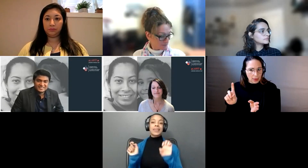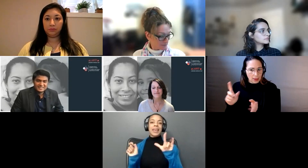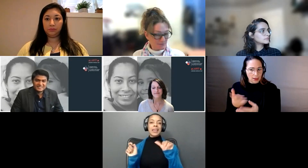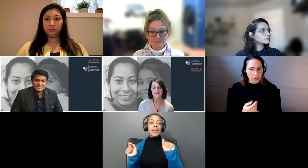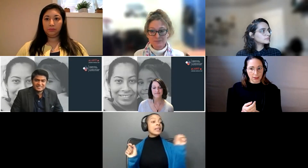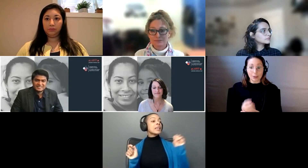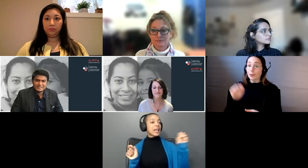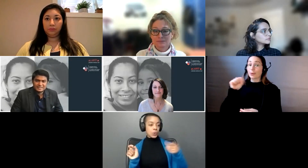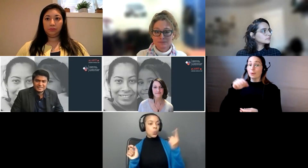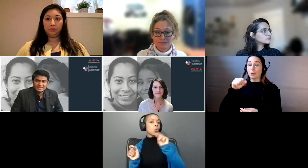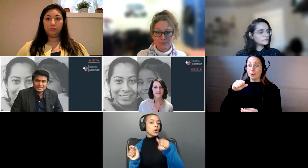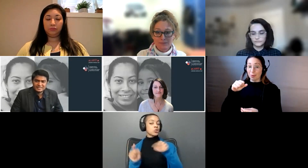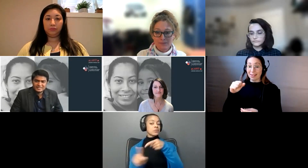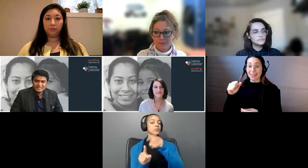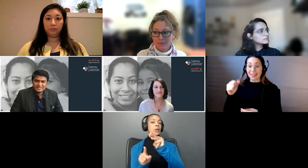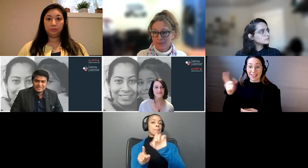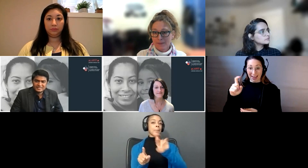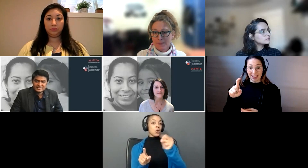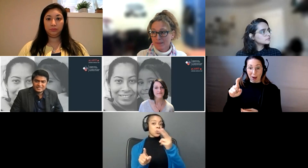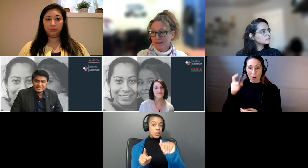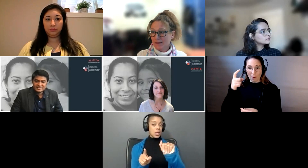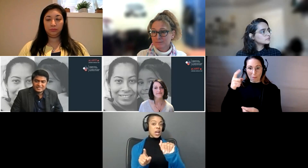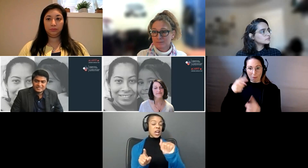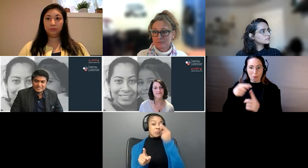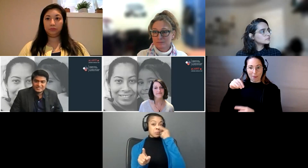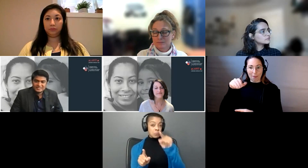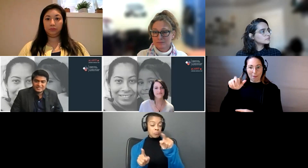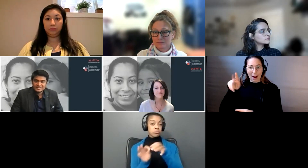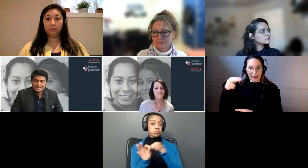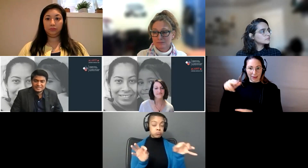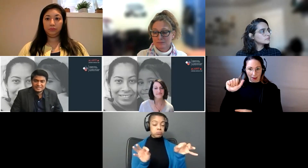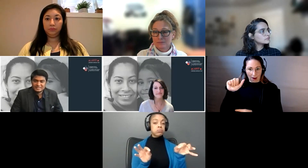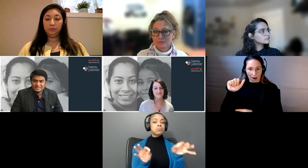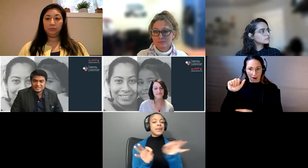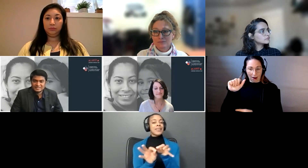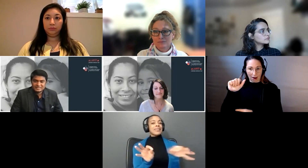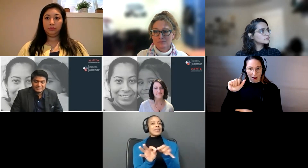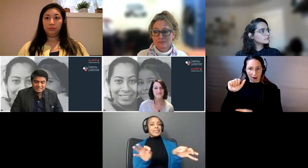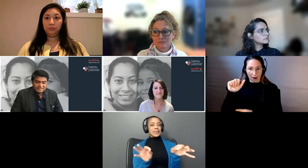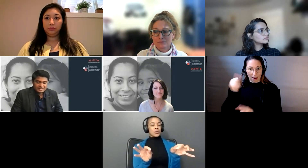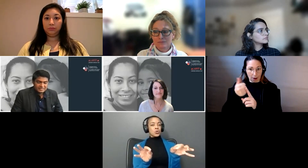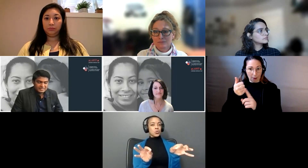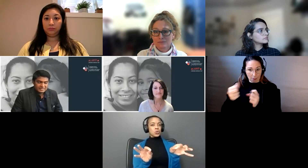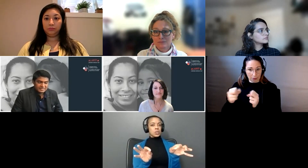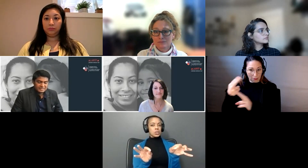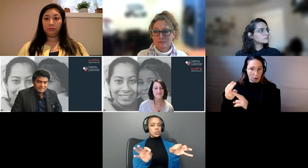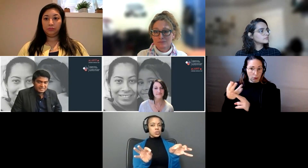Oui, il y a une question pour Marthe en particulier, si elle peut adresser comment est-ce que la